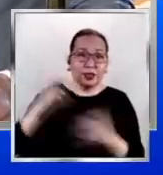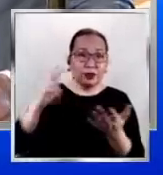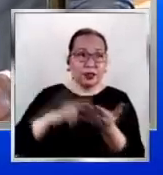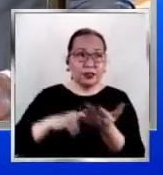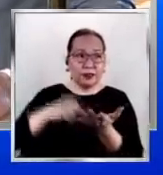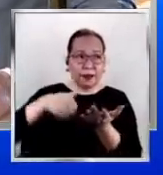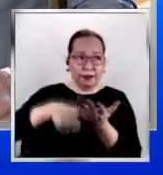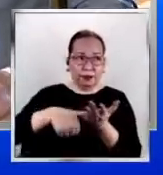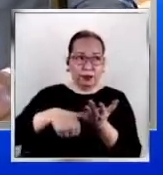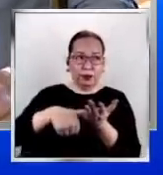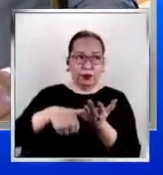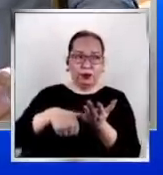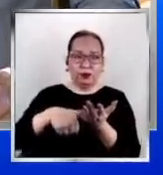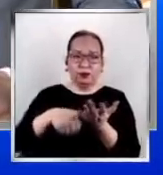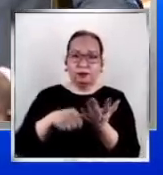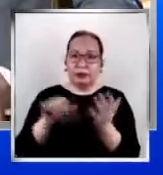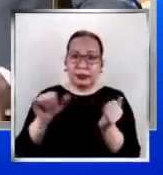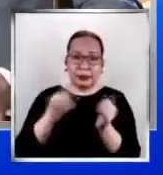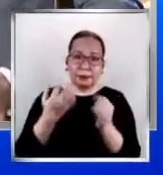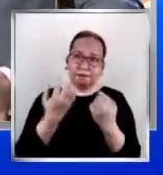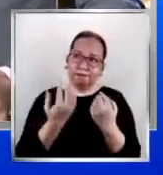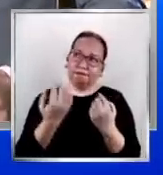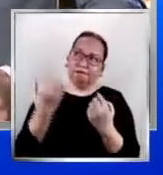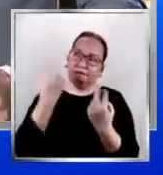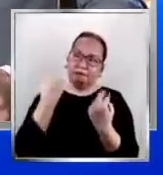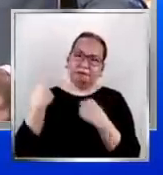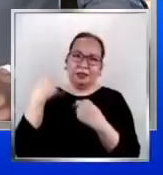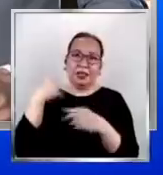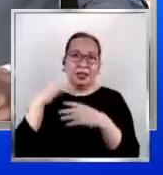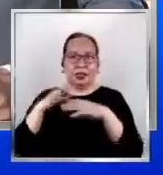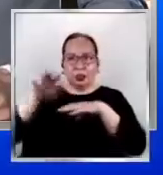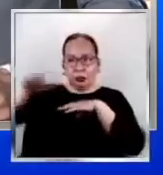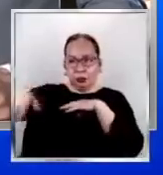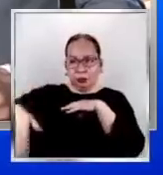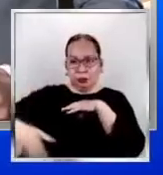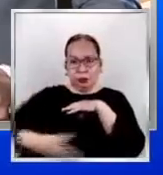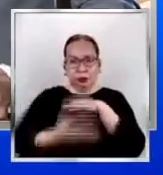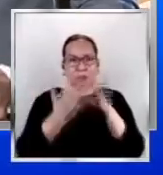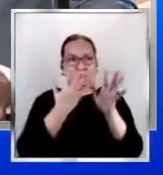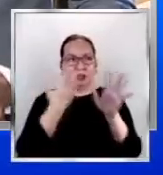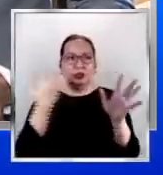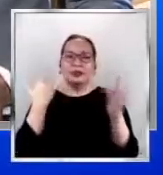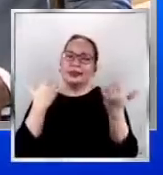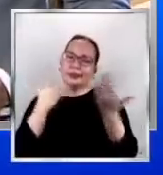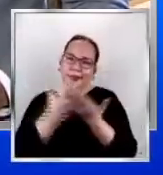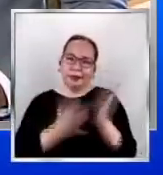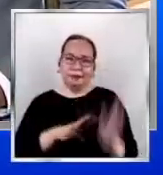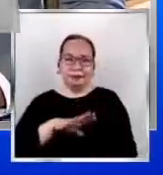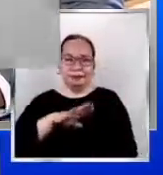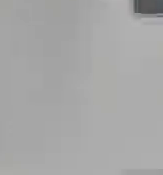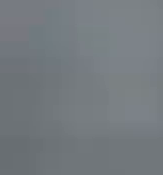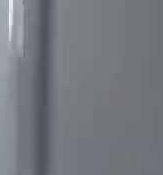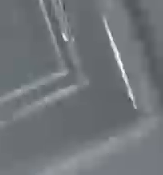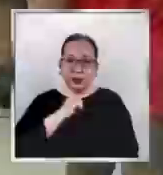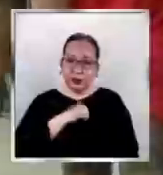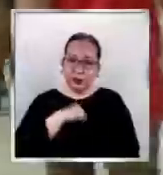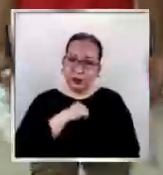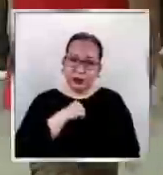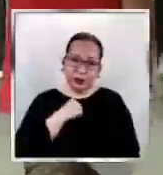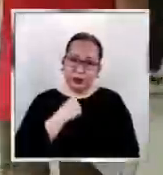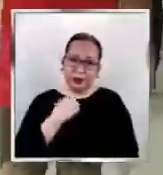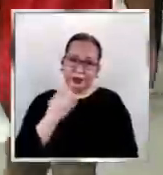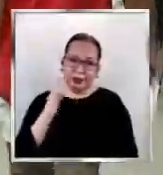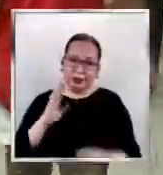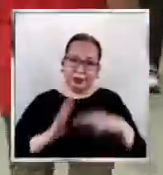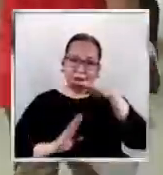nakarang araw, kahit pamurningan ng pila, may mga bigong umabot sa cut-off. Nakatutok si JP Soriano.